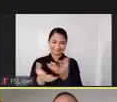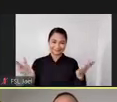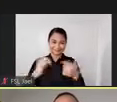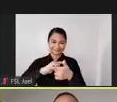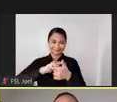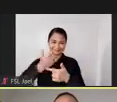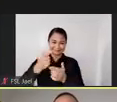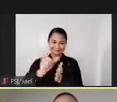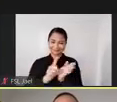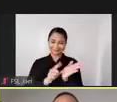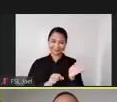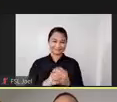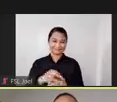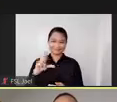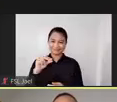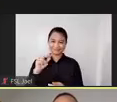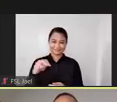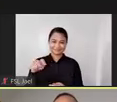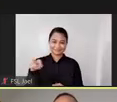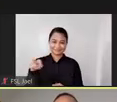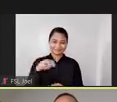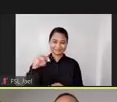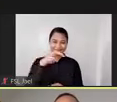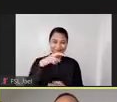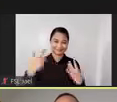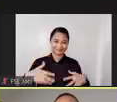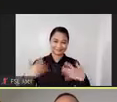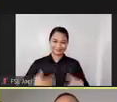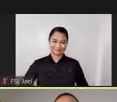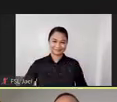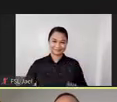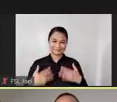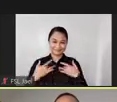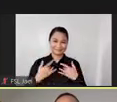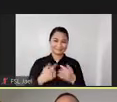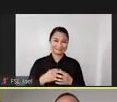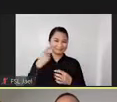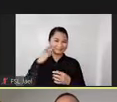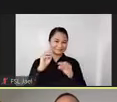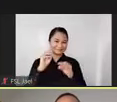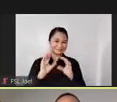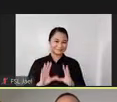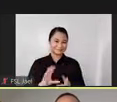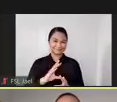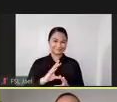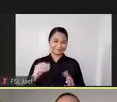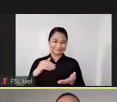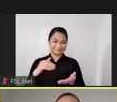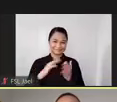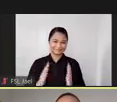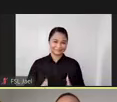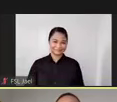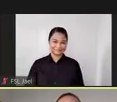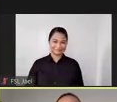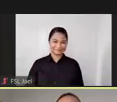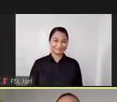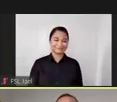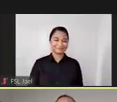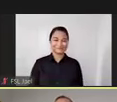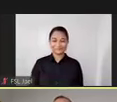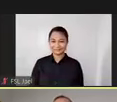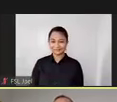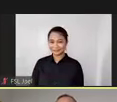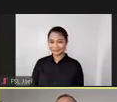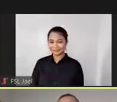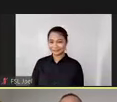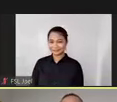teachers at students namin. Higit na kailangan ngayon ng mga guro at mag-aaral ang kuryente upang maipagpatuloy ang